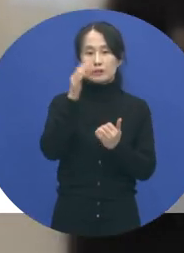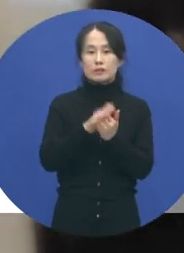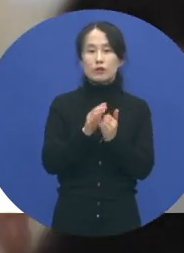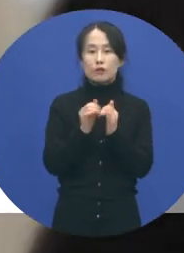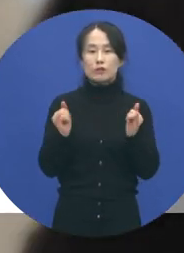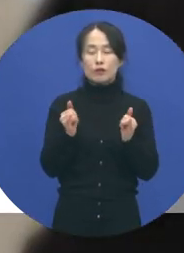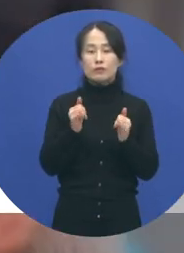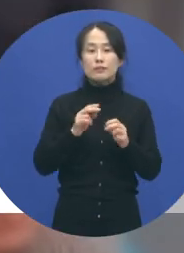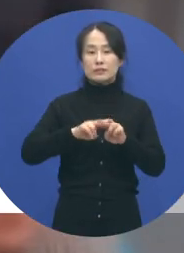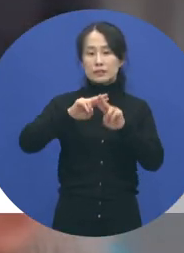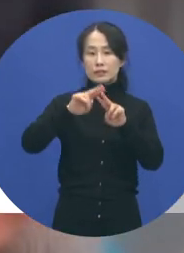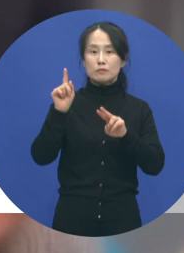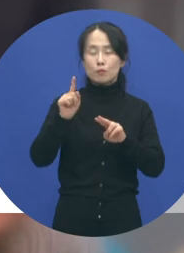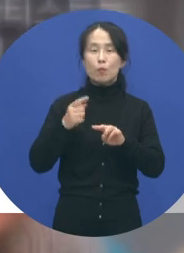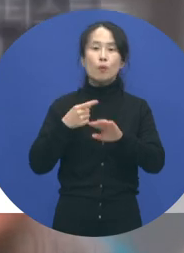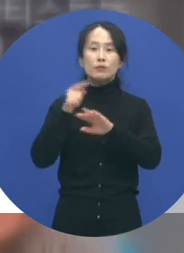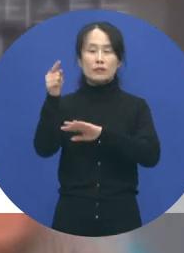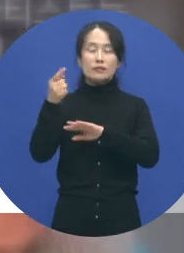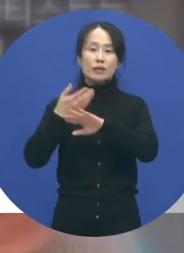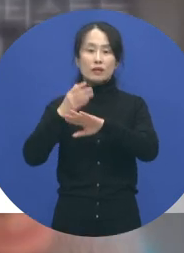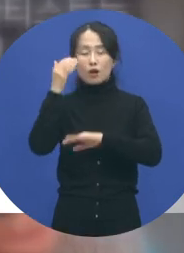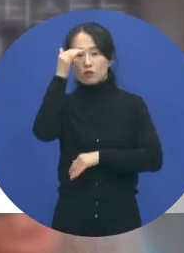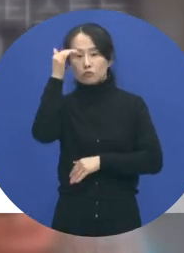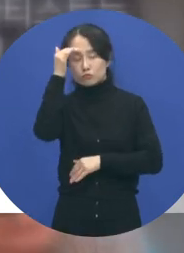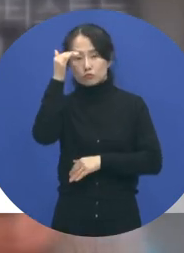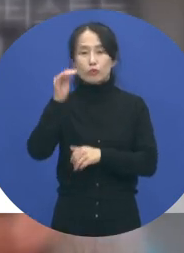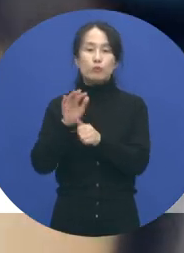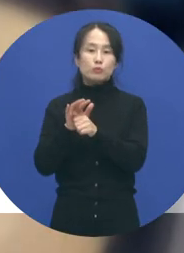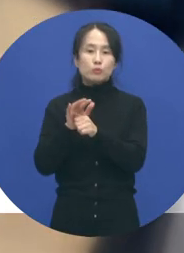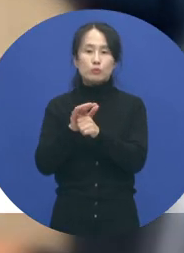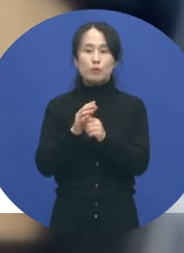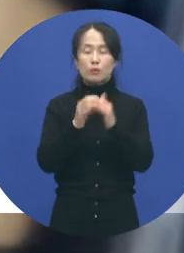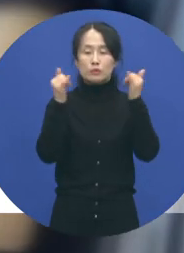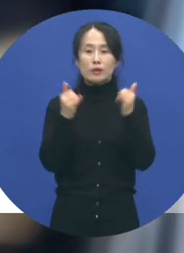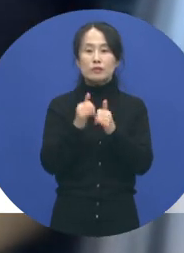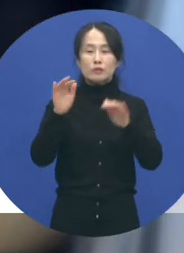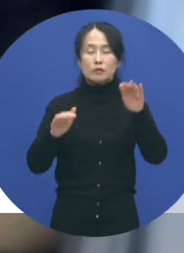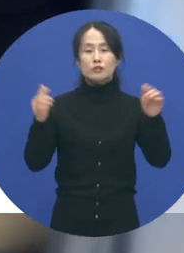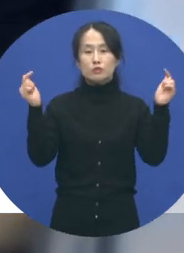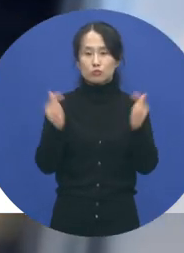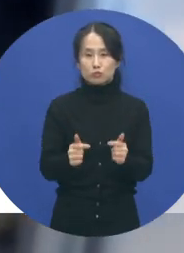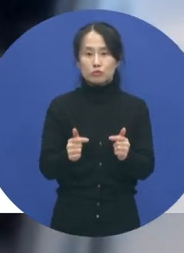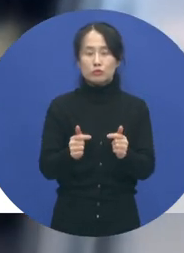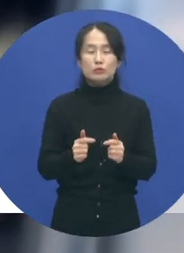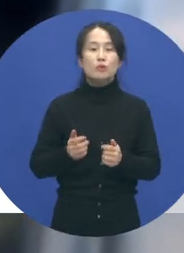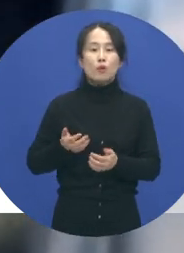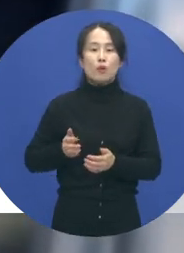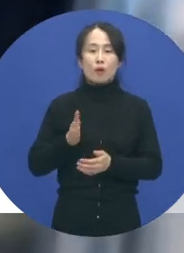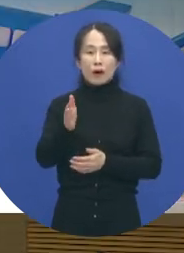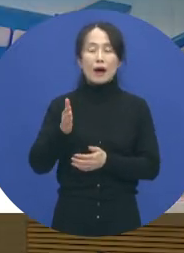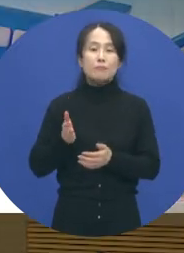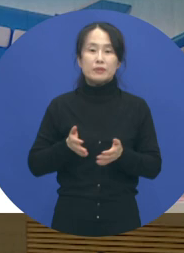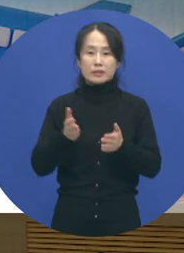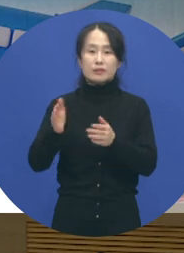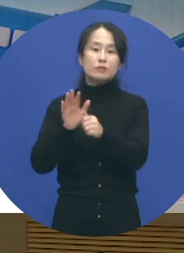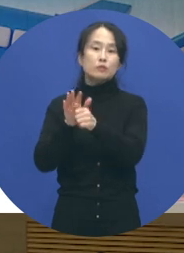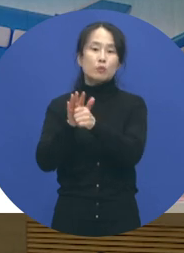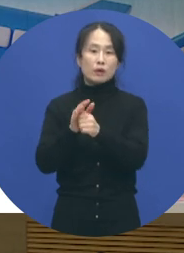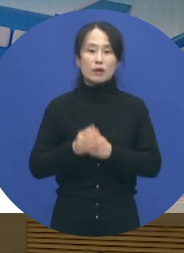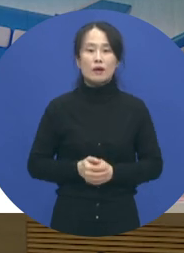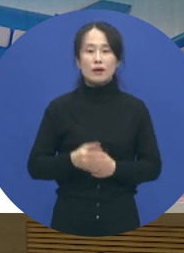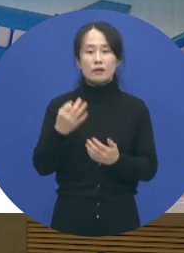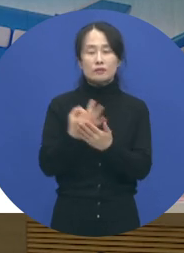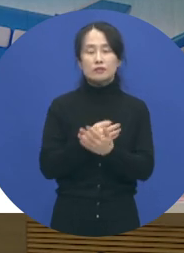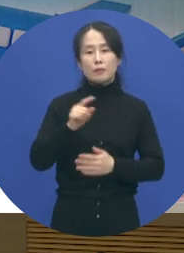청년에게 해외대학 연수를 지원해 사회적 격차 해소 진로개척 기회를 제공하는 사업으로 올해는 저소득 청소년